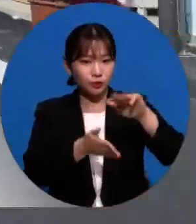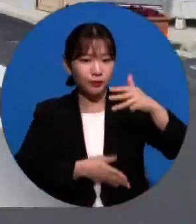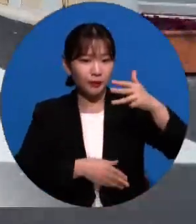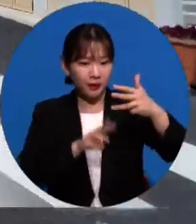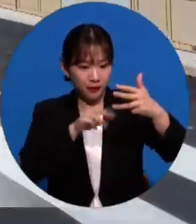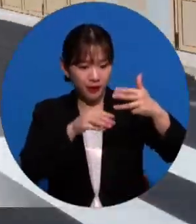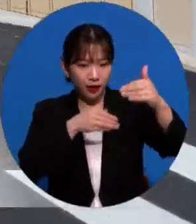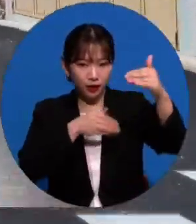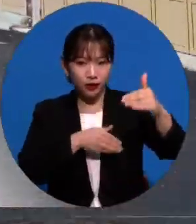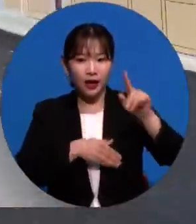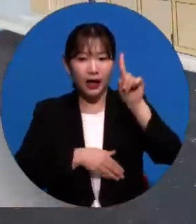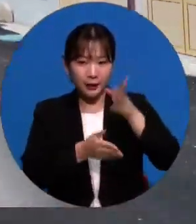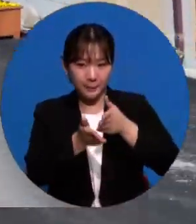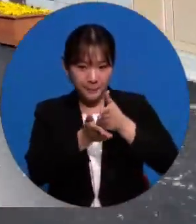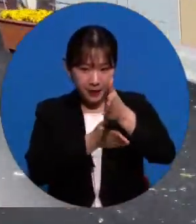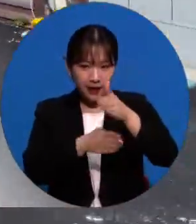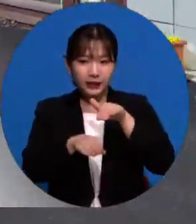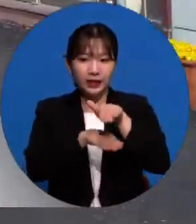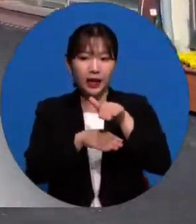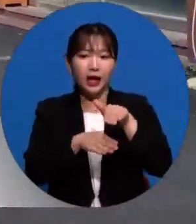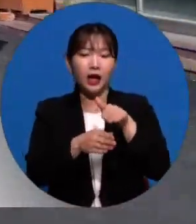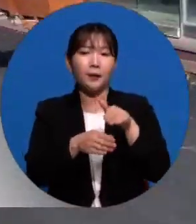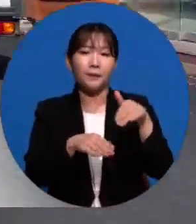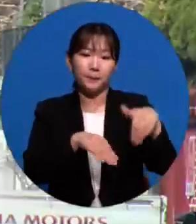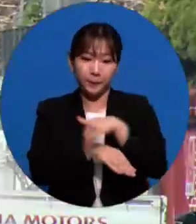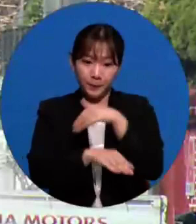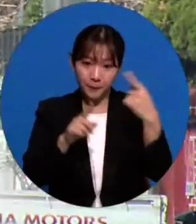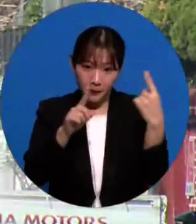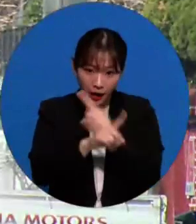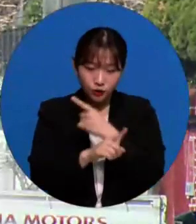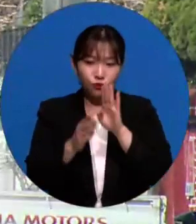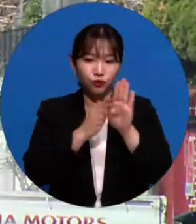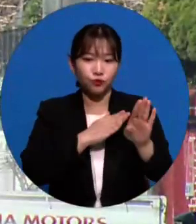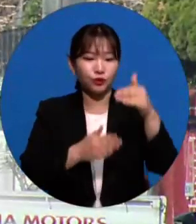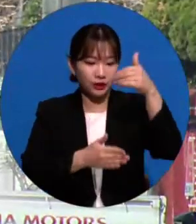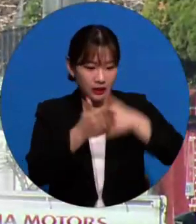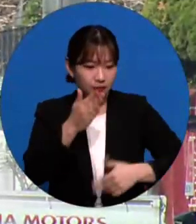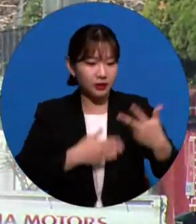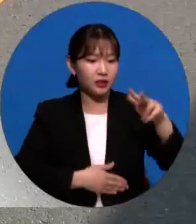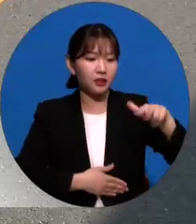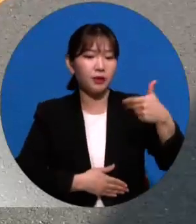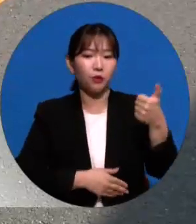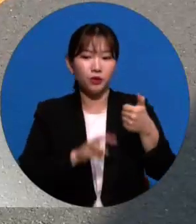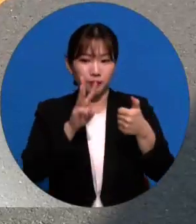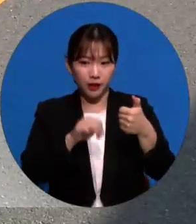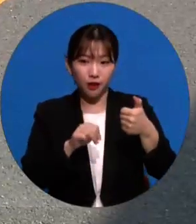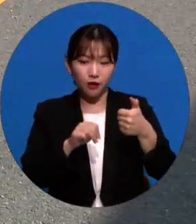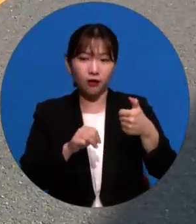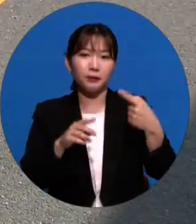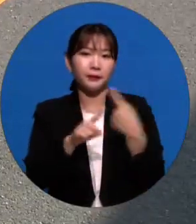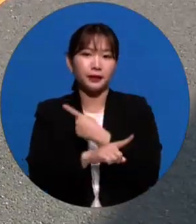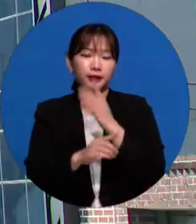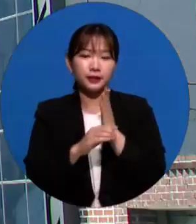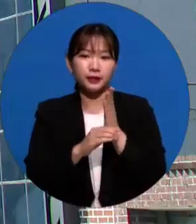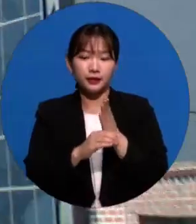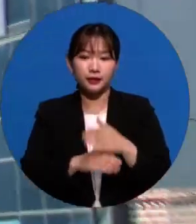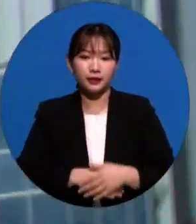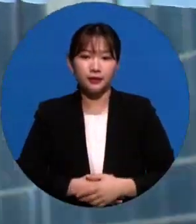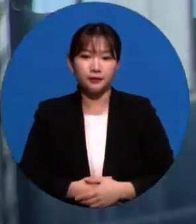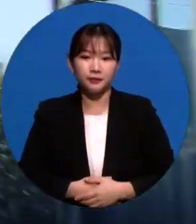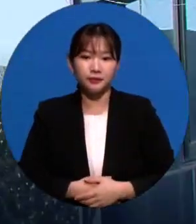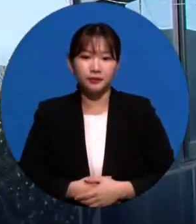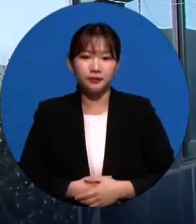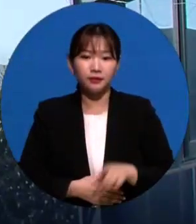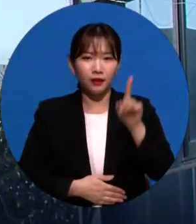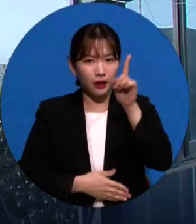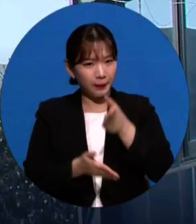구간을 일방통행으로 바꾼 데 이어 마지막 남은 750m 구간에서 공사를 진행 중입니다.